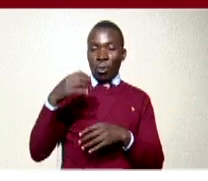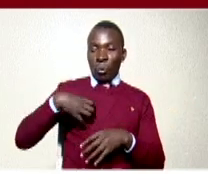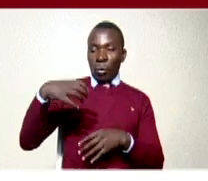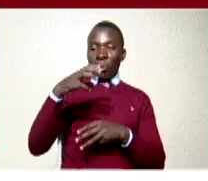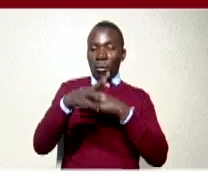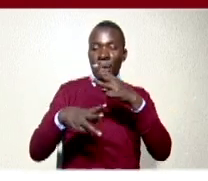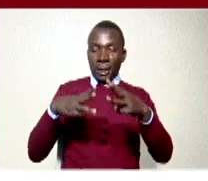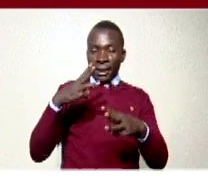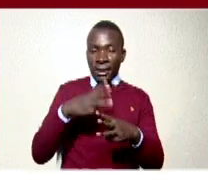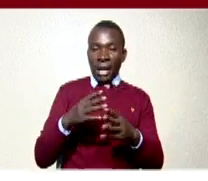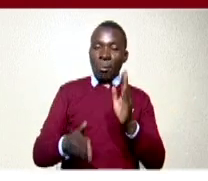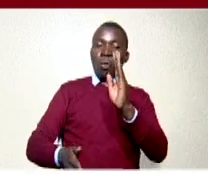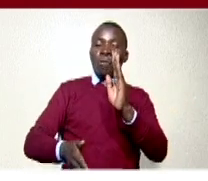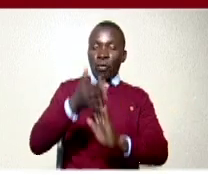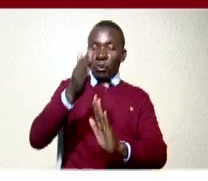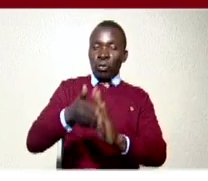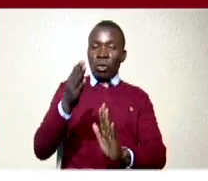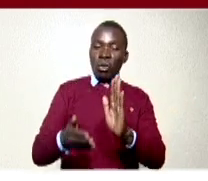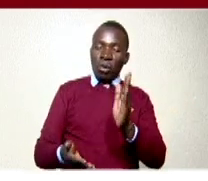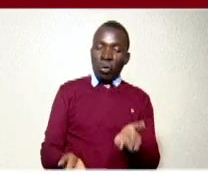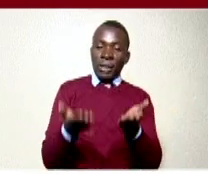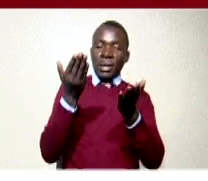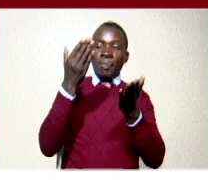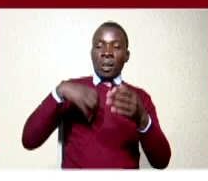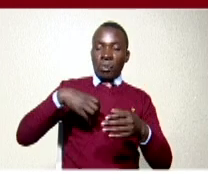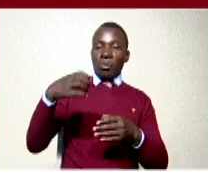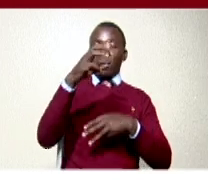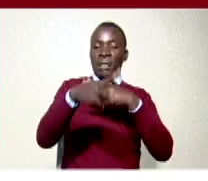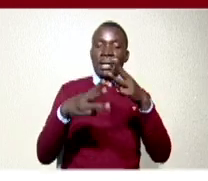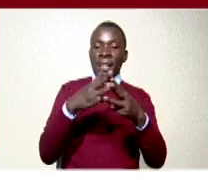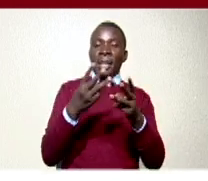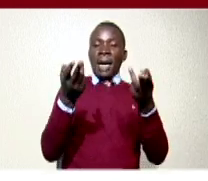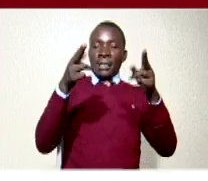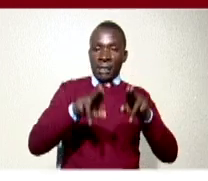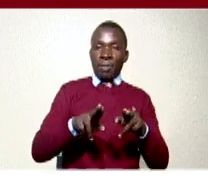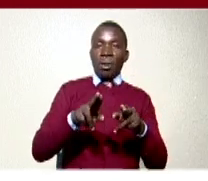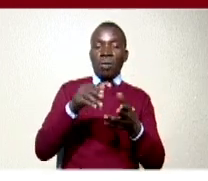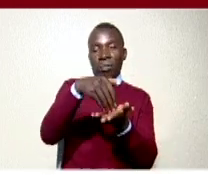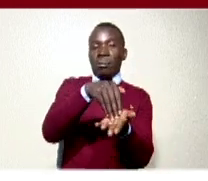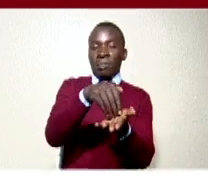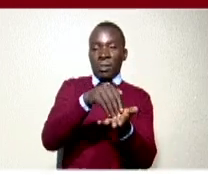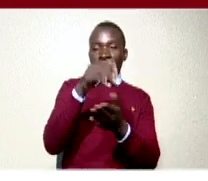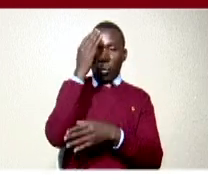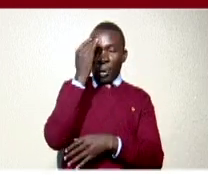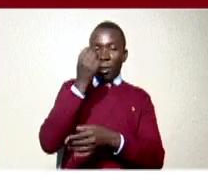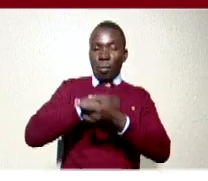bw'isi umuvuduko w'izamuka ry'ubukungu bw'isi hazabaho idohoka kubera yuko muri mwaka